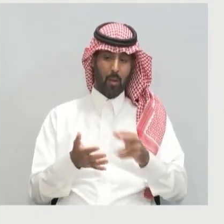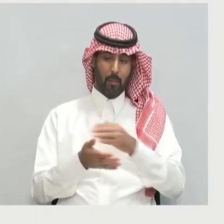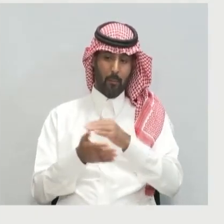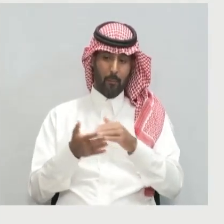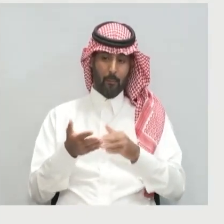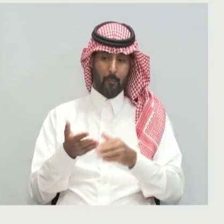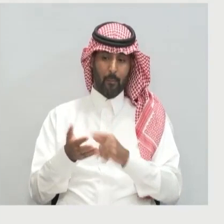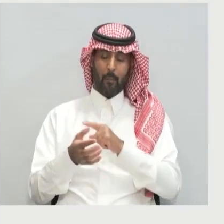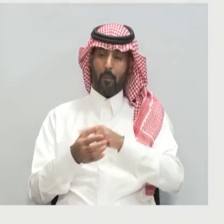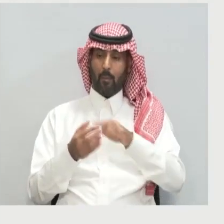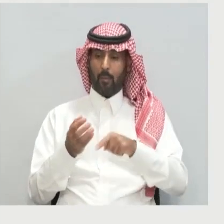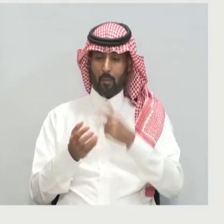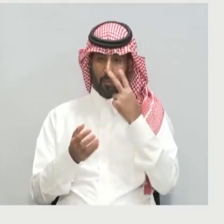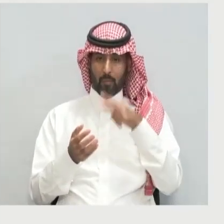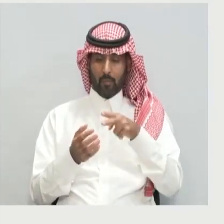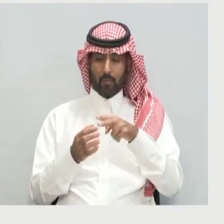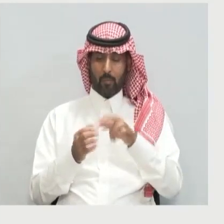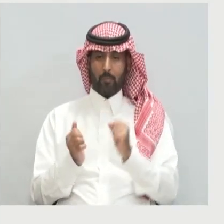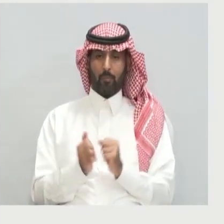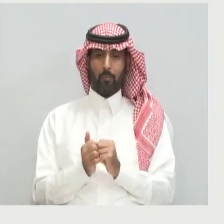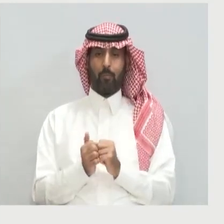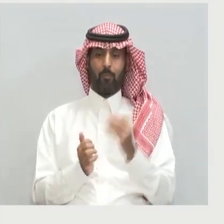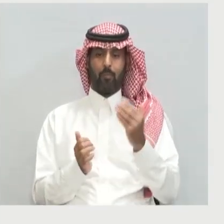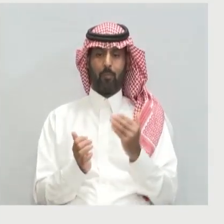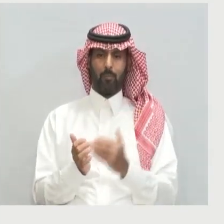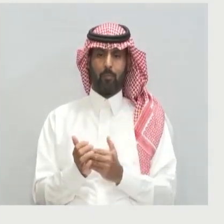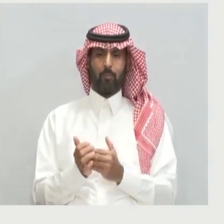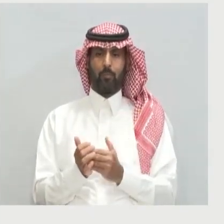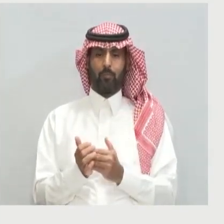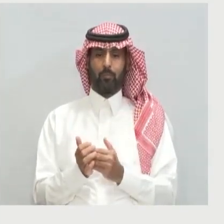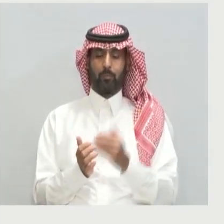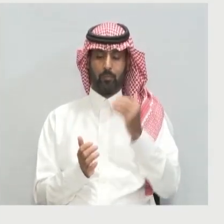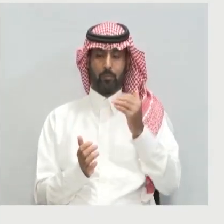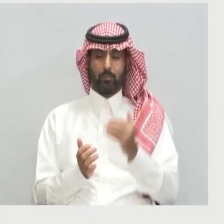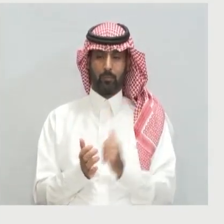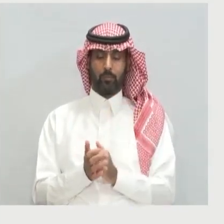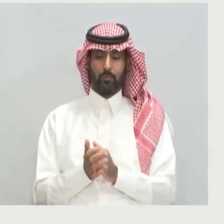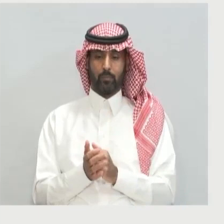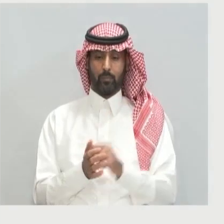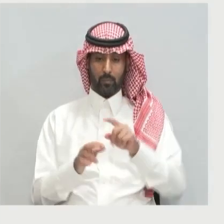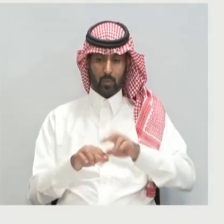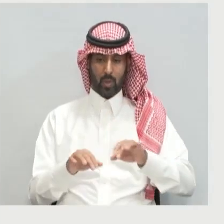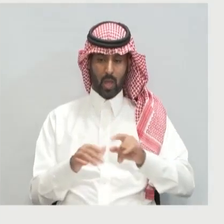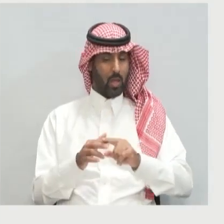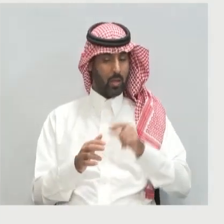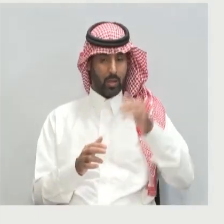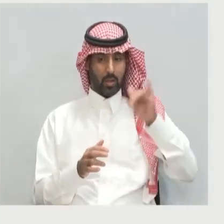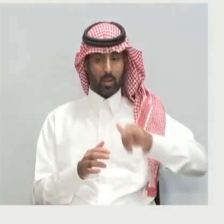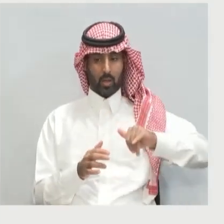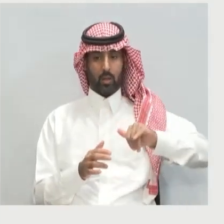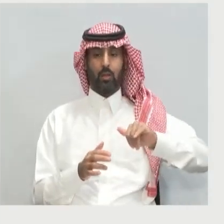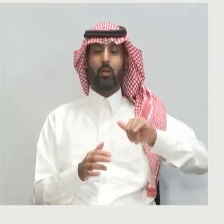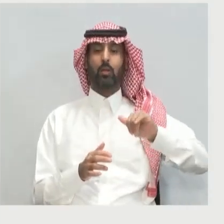نتائج لو لاحظنا في هذه محركات البحث التي تم